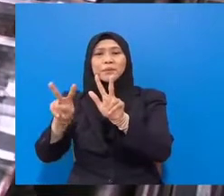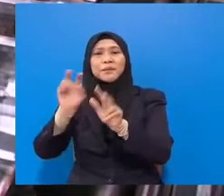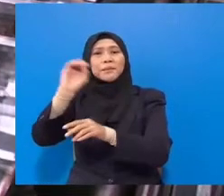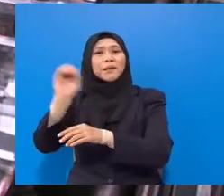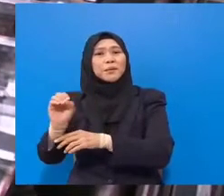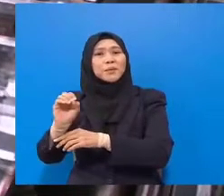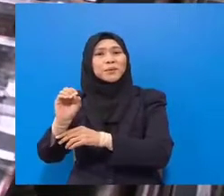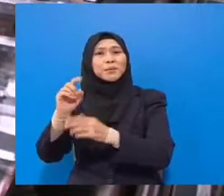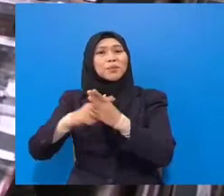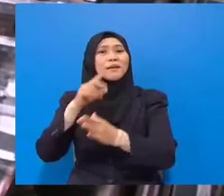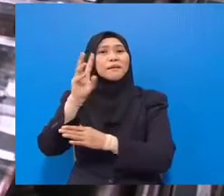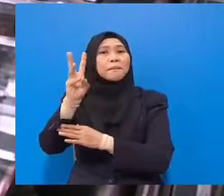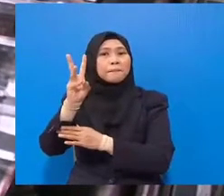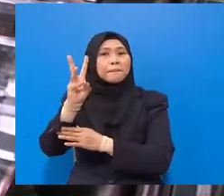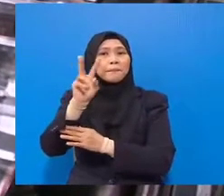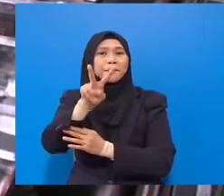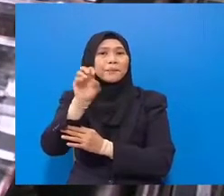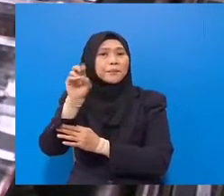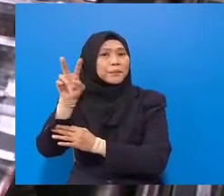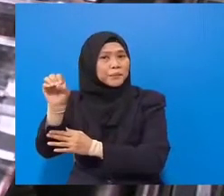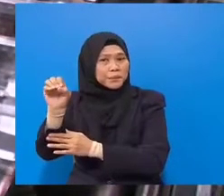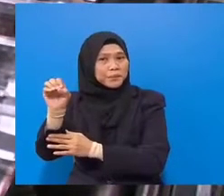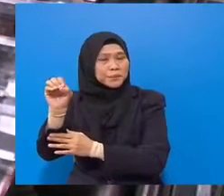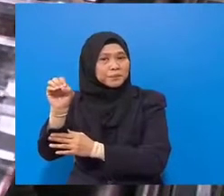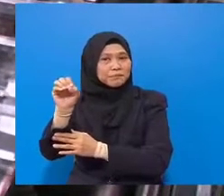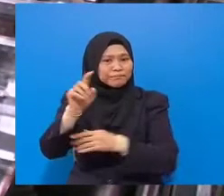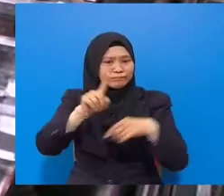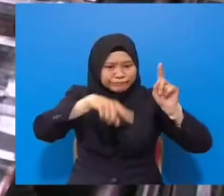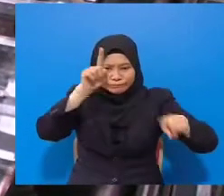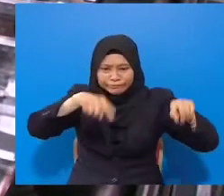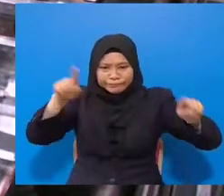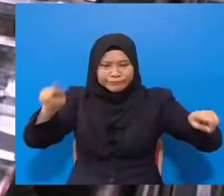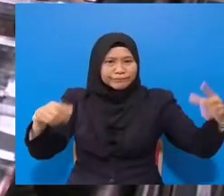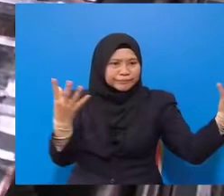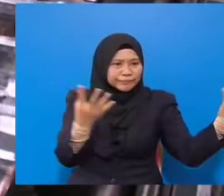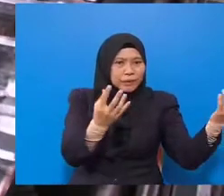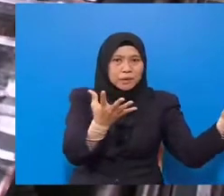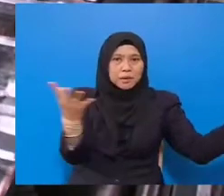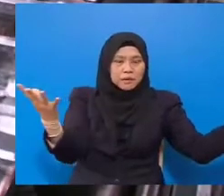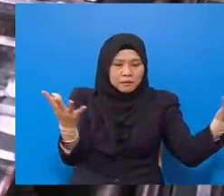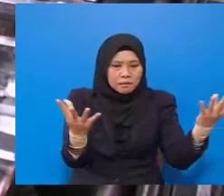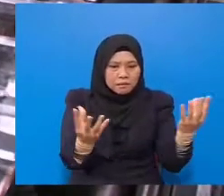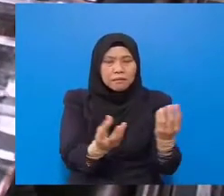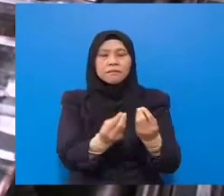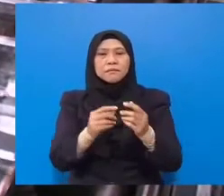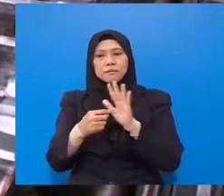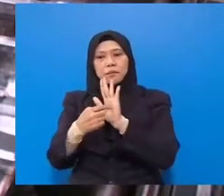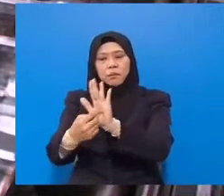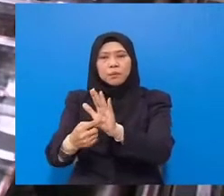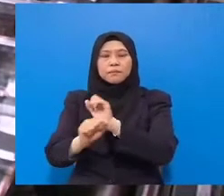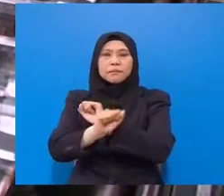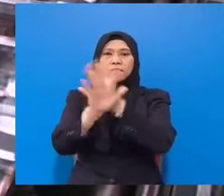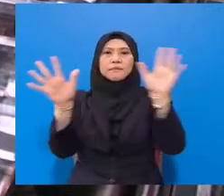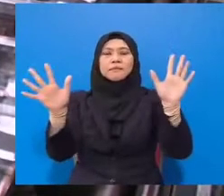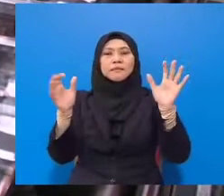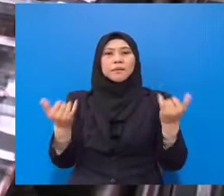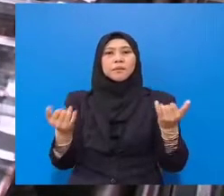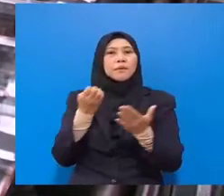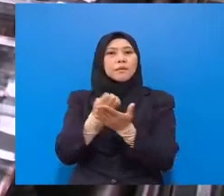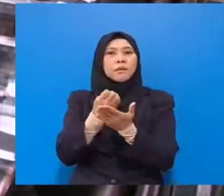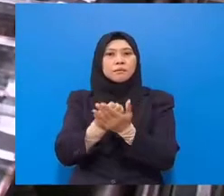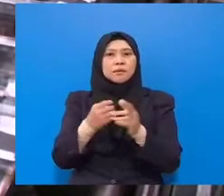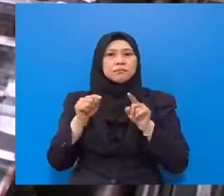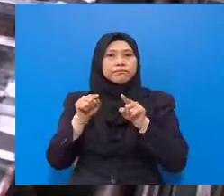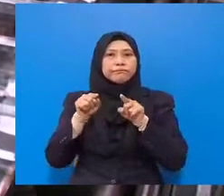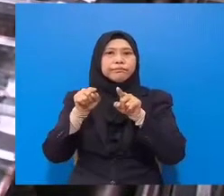ph-200 pada Joon 2001 ini jelas menunjukkan berlakunya pemulihan ekonomi sejajar